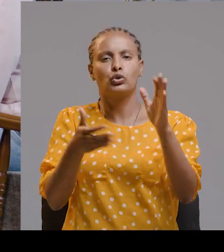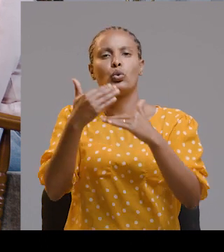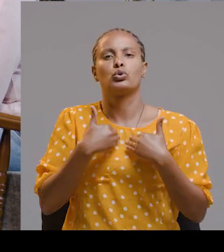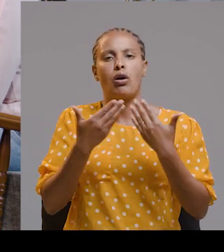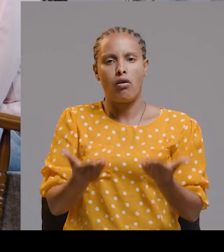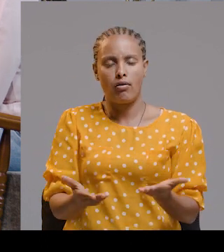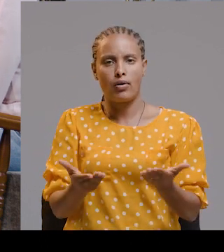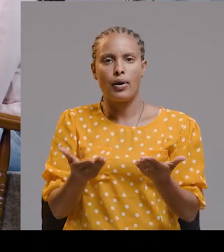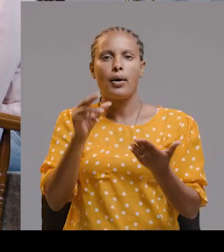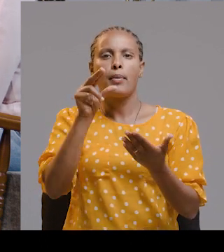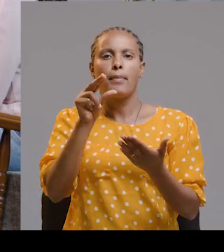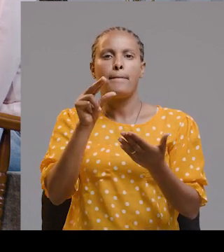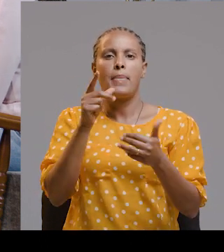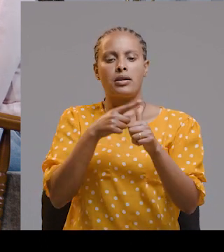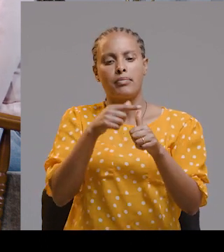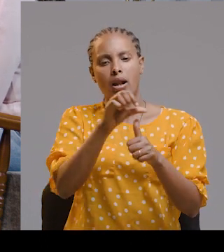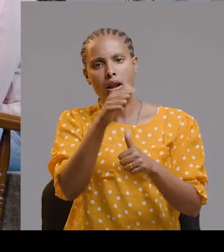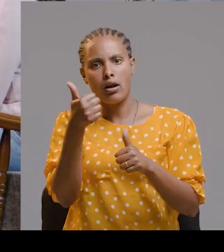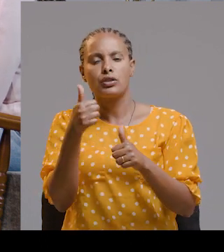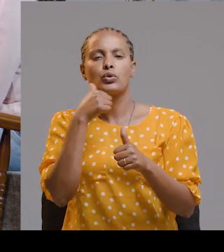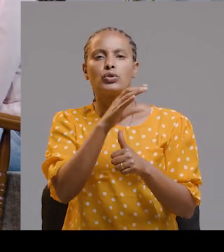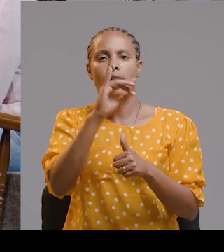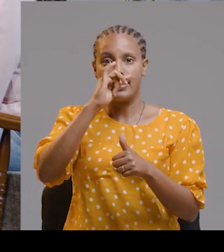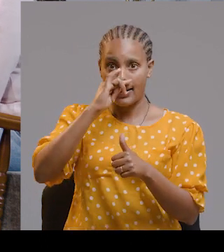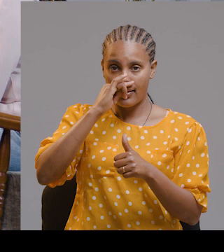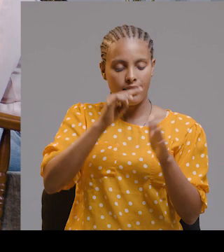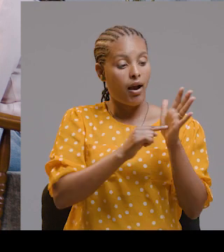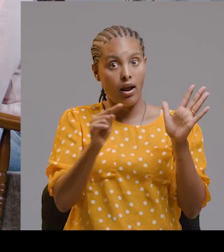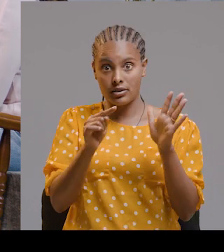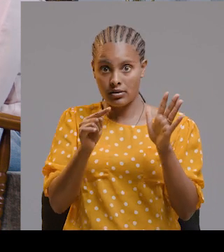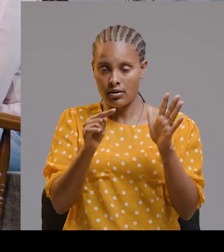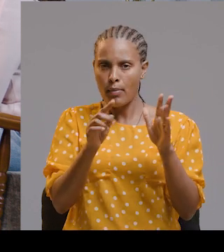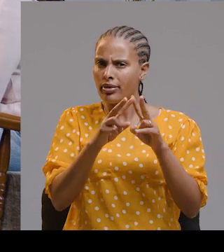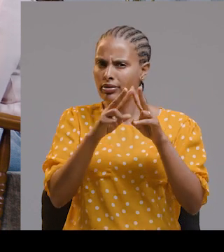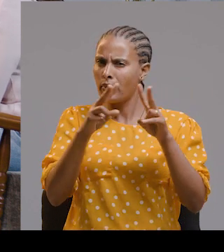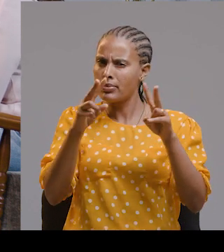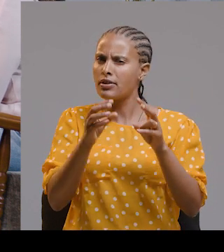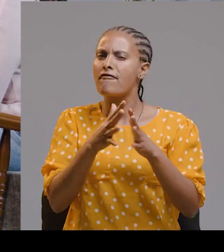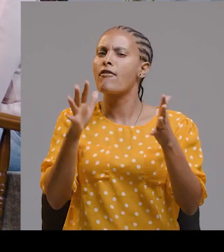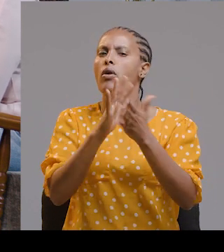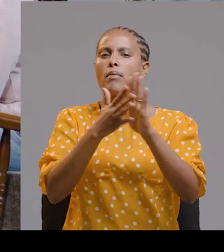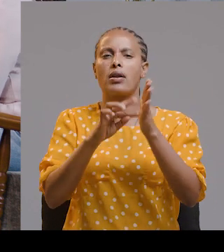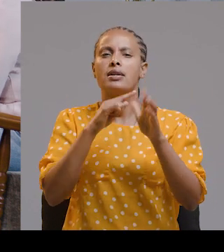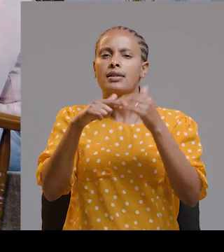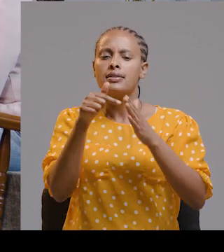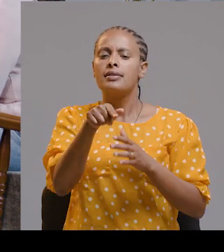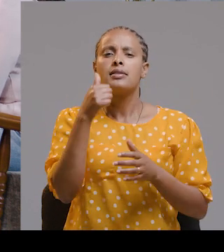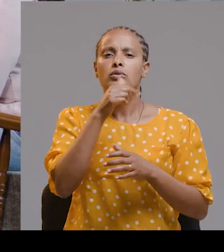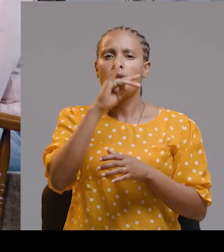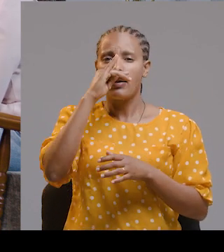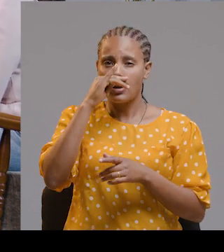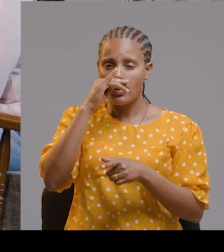ችግሮች አሉ ስንል በአንድም ሆነ በሌላ ሴቶችና የህፃናት ተጋላጭነት በጣም ሰፊ ይሆናል ማለት ነው ስለዚህ እነዚህ